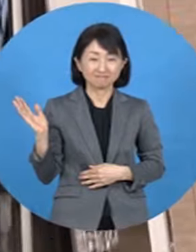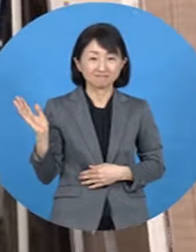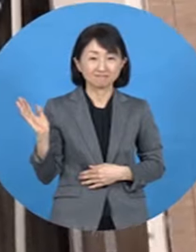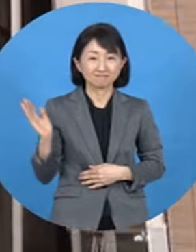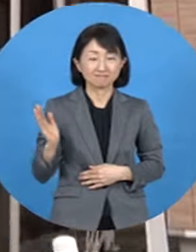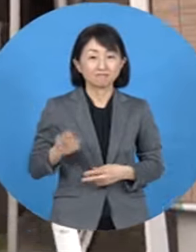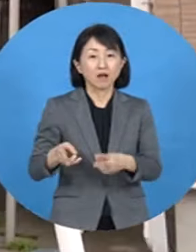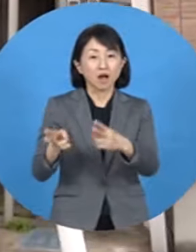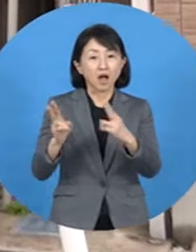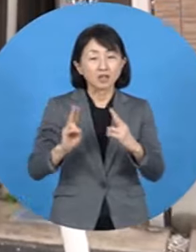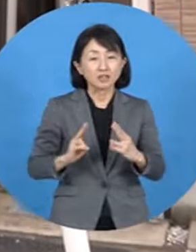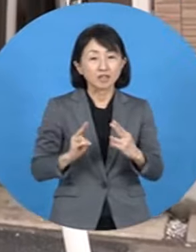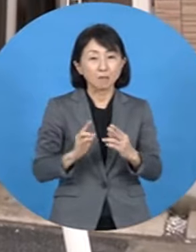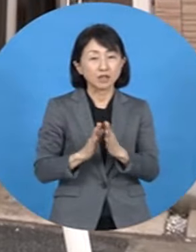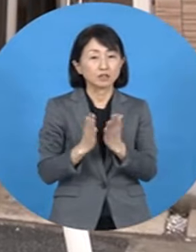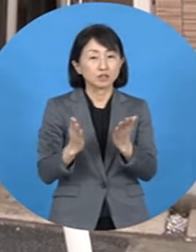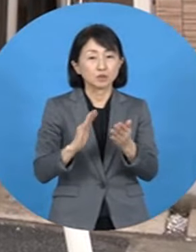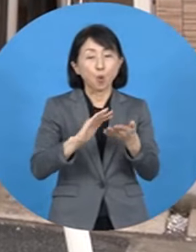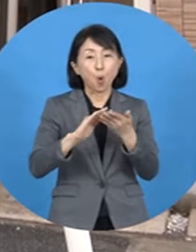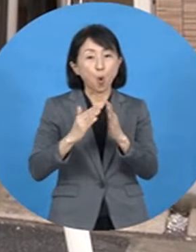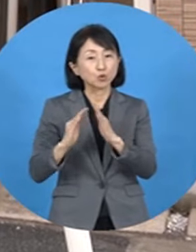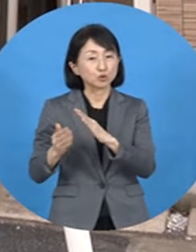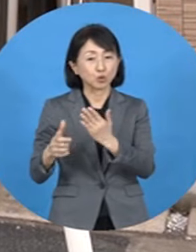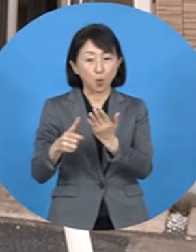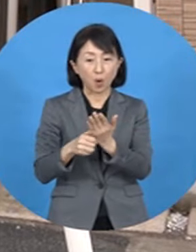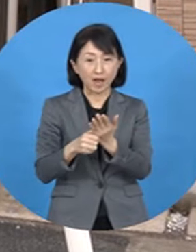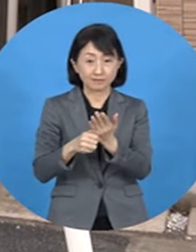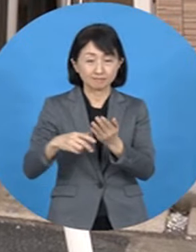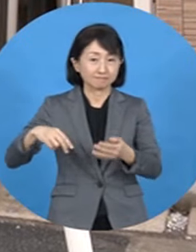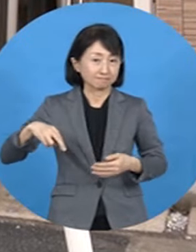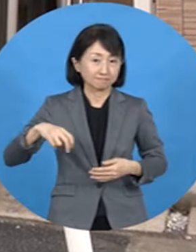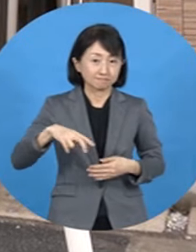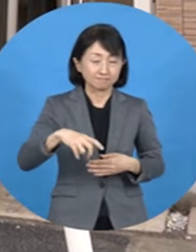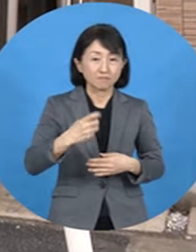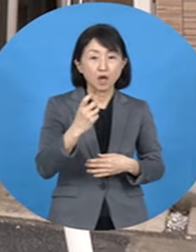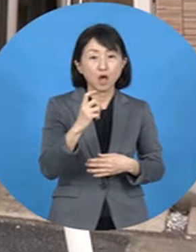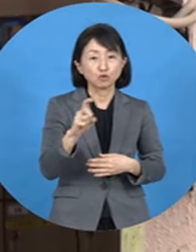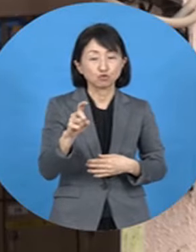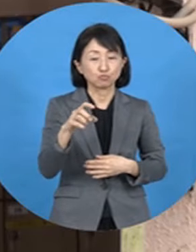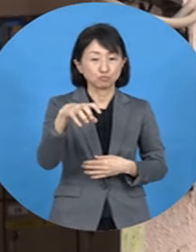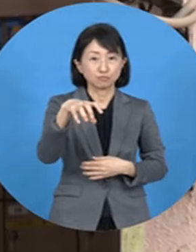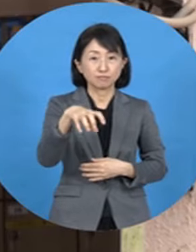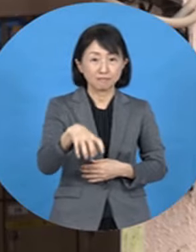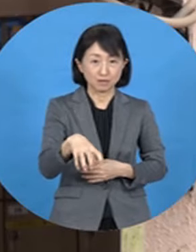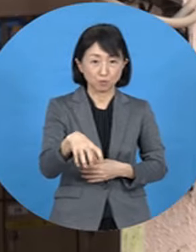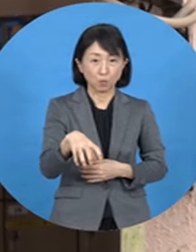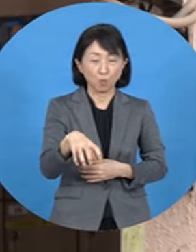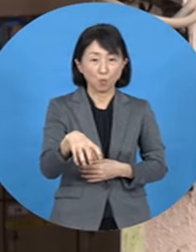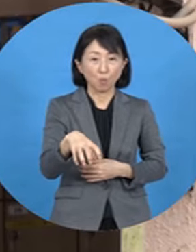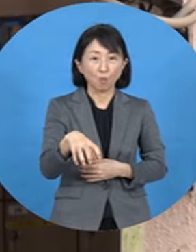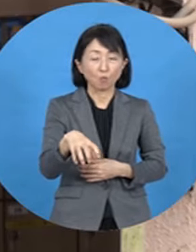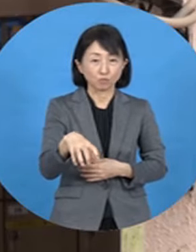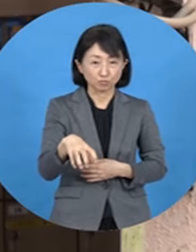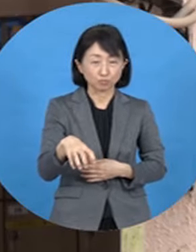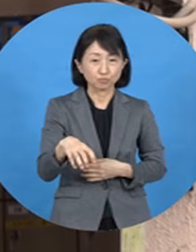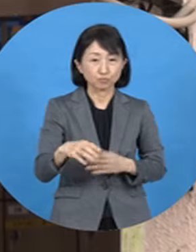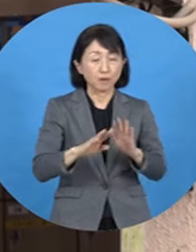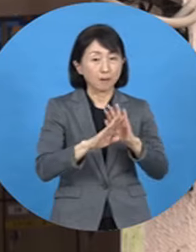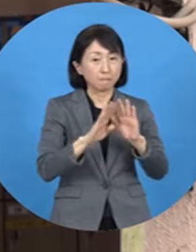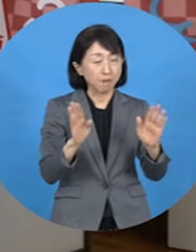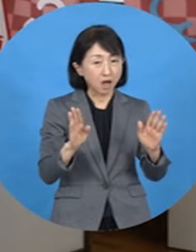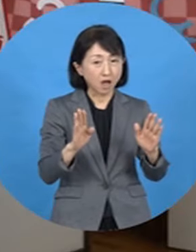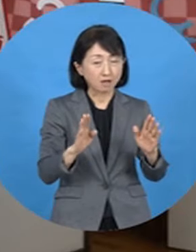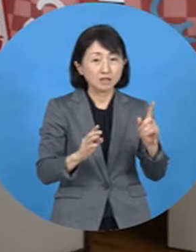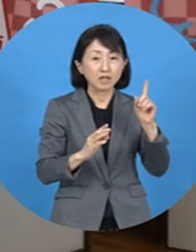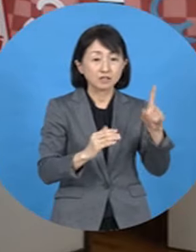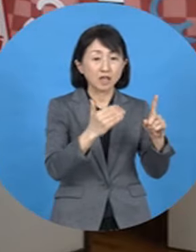都営三田線板橋本町駅から徒歩10分のところにある愛禅湯。1956